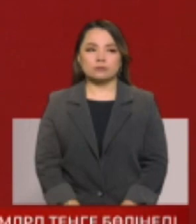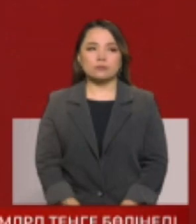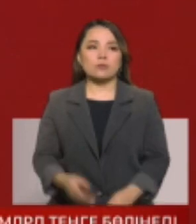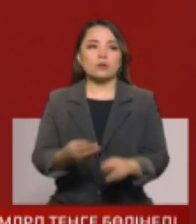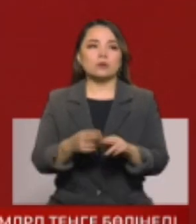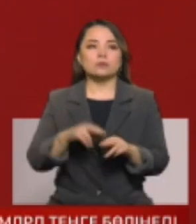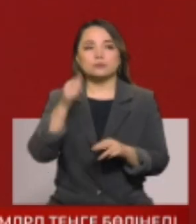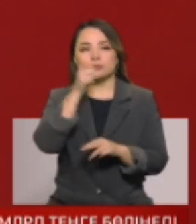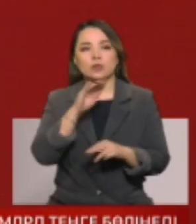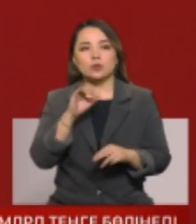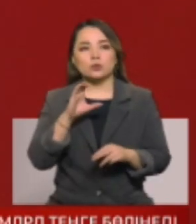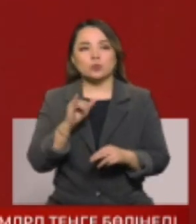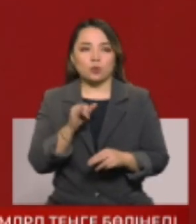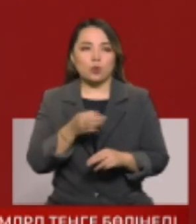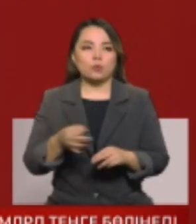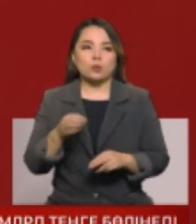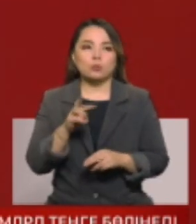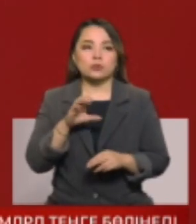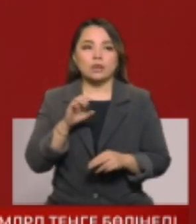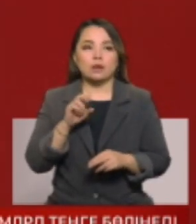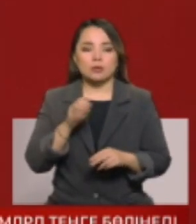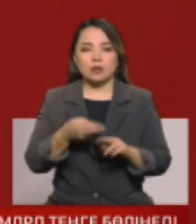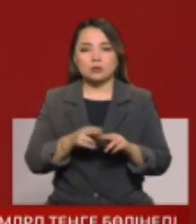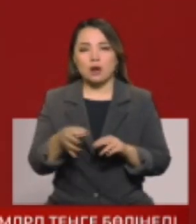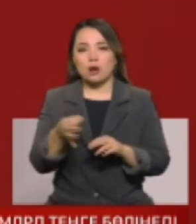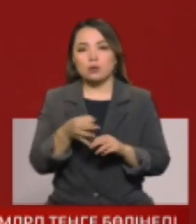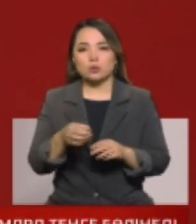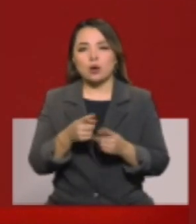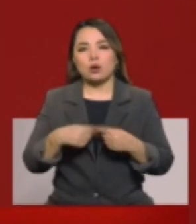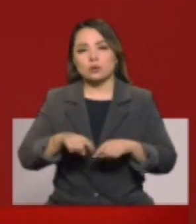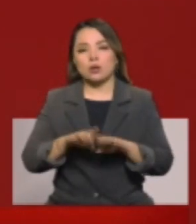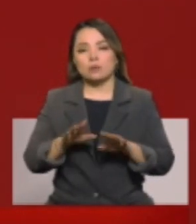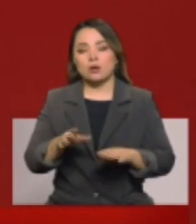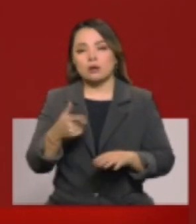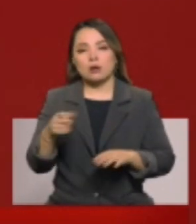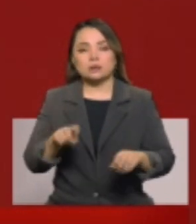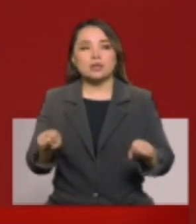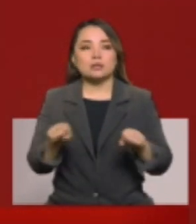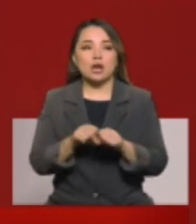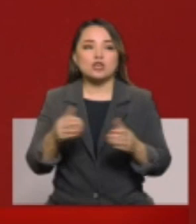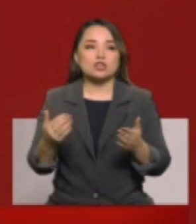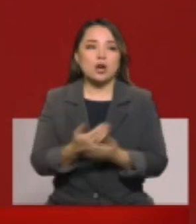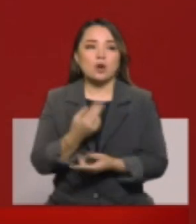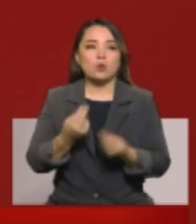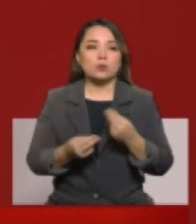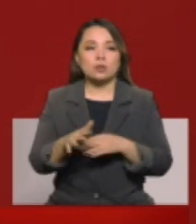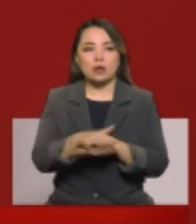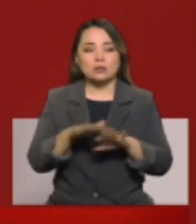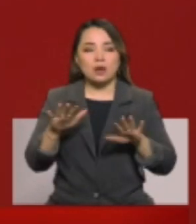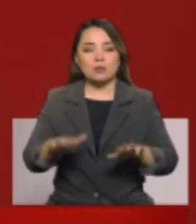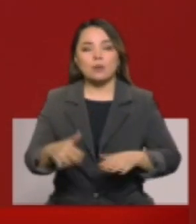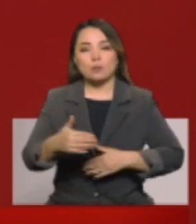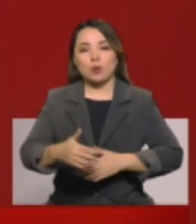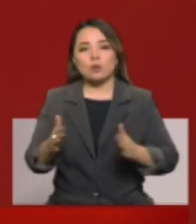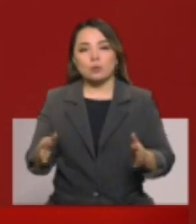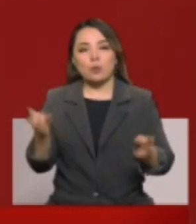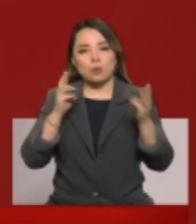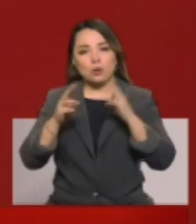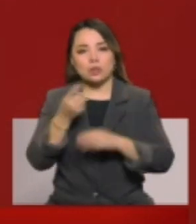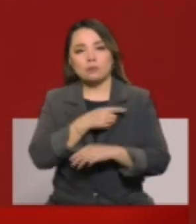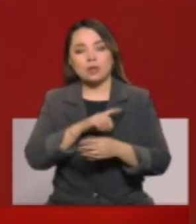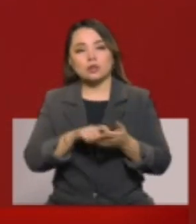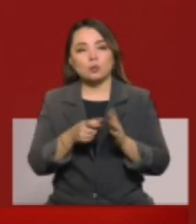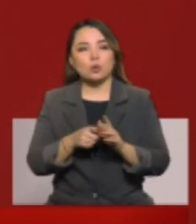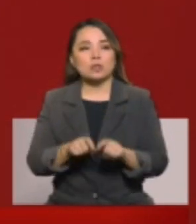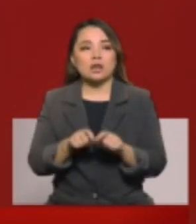Бұл Жетісу облысы Мұсабек ауылдық округіне көптен күткен көгілдір отын кірді. Жаңа ойын алаңдары мен блокты модульді медициналық